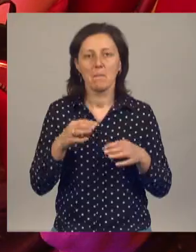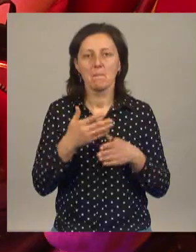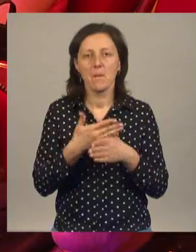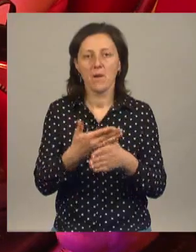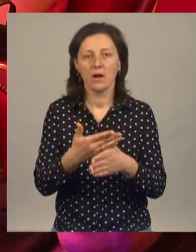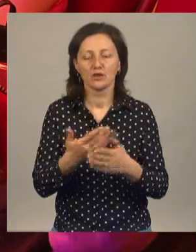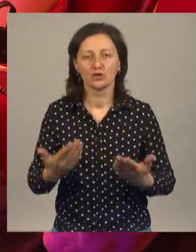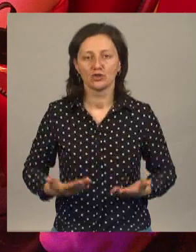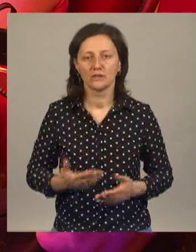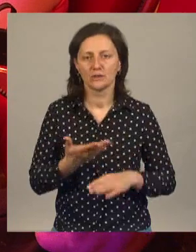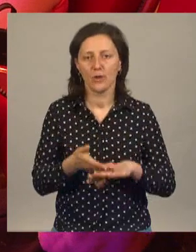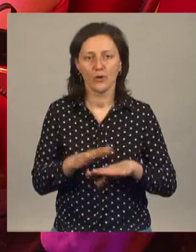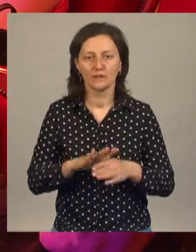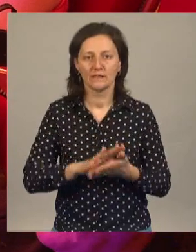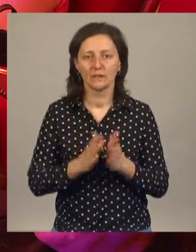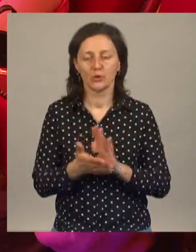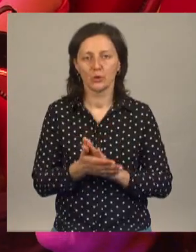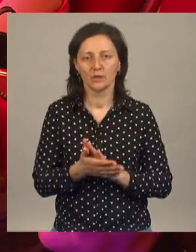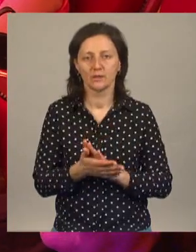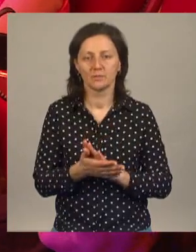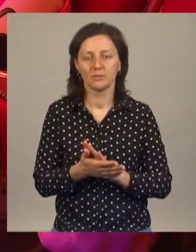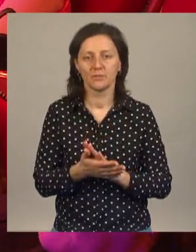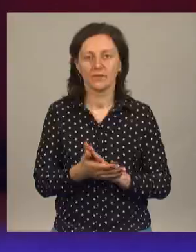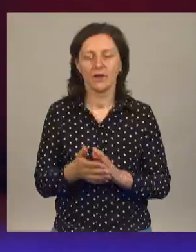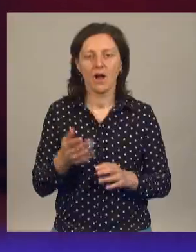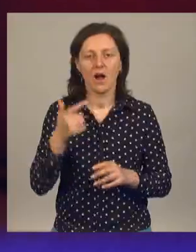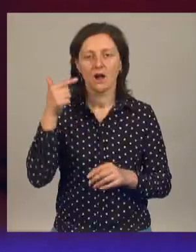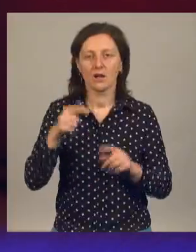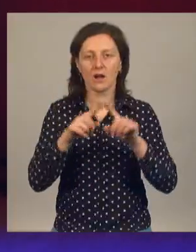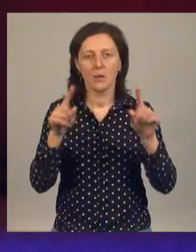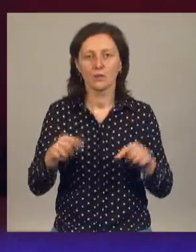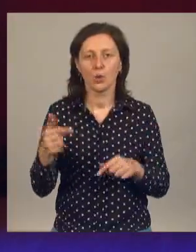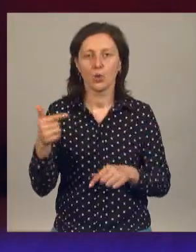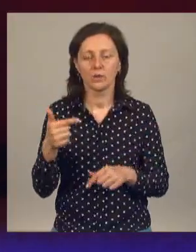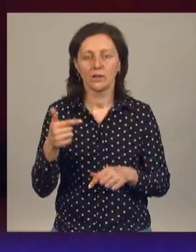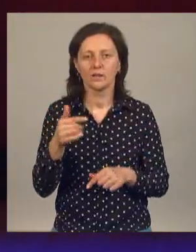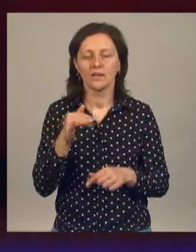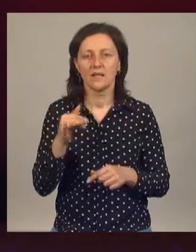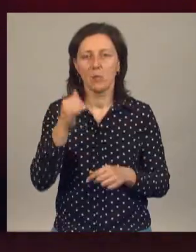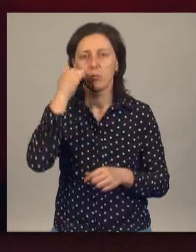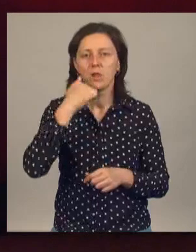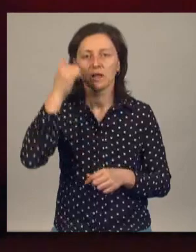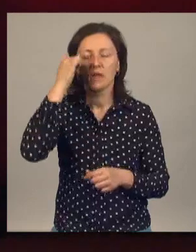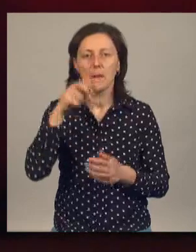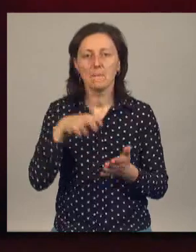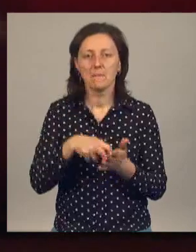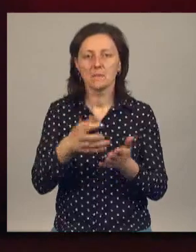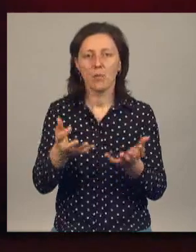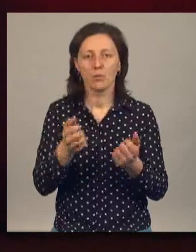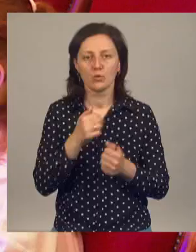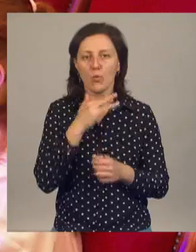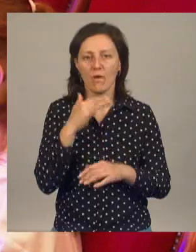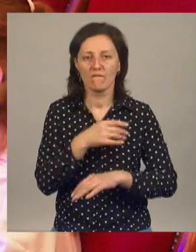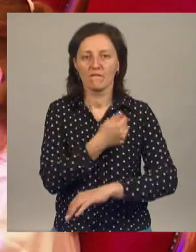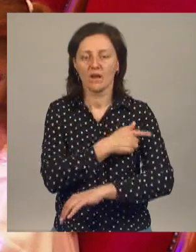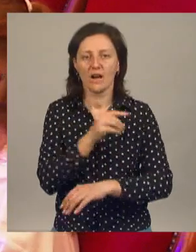самых сложных ситуациях, когда счет идет на минуты. Почетные грамоты губернатора и благотворительные письма получили несколько десятков